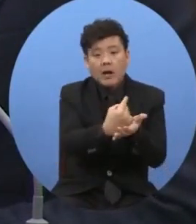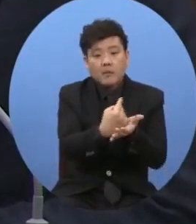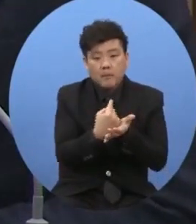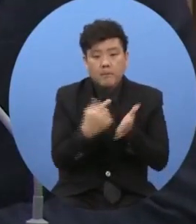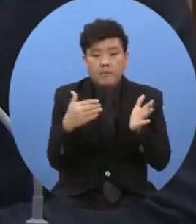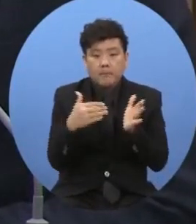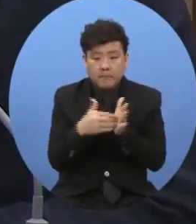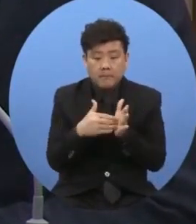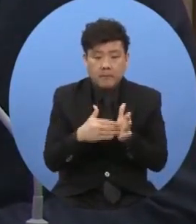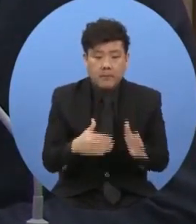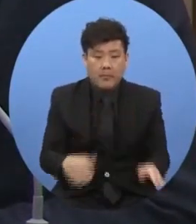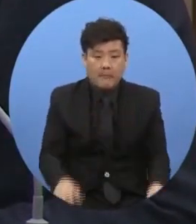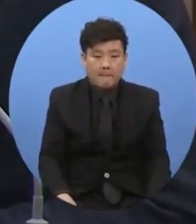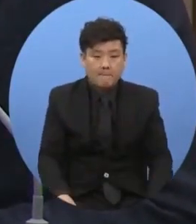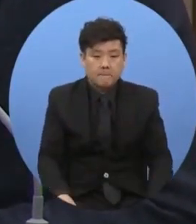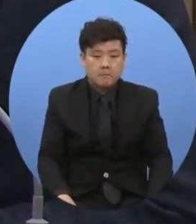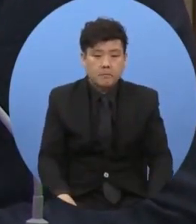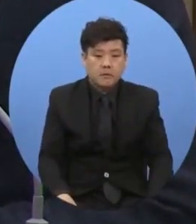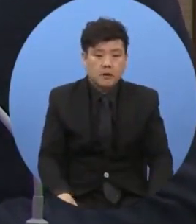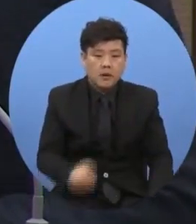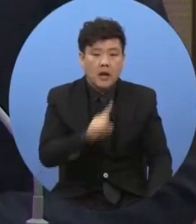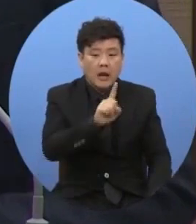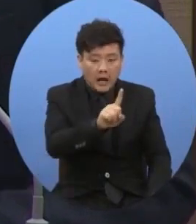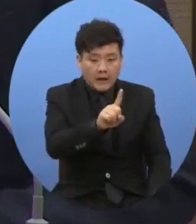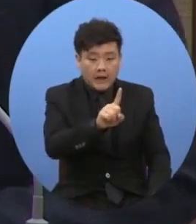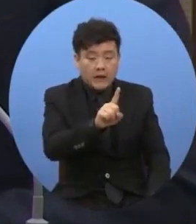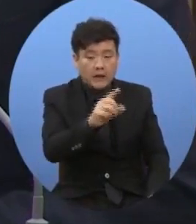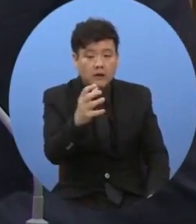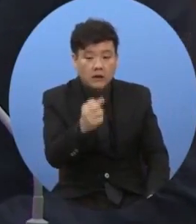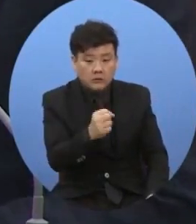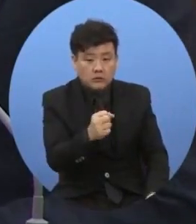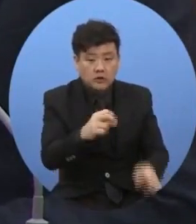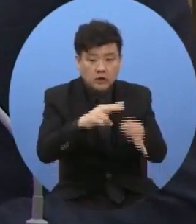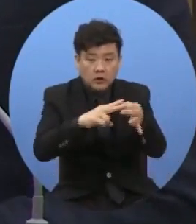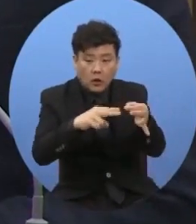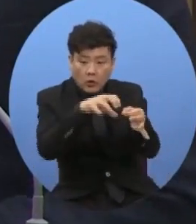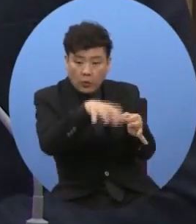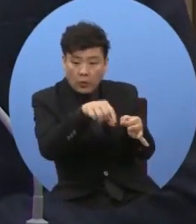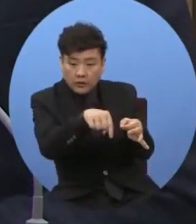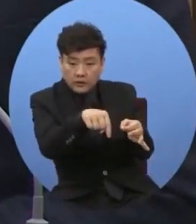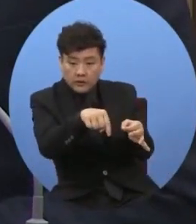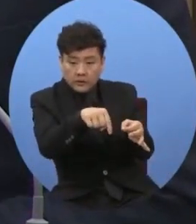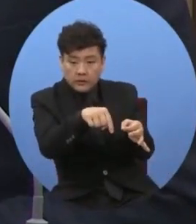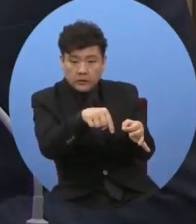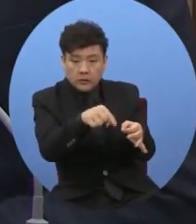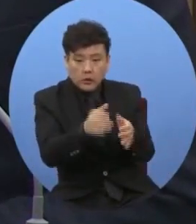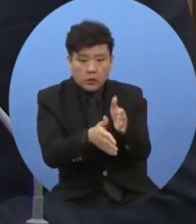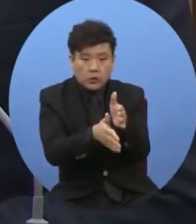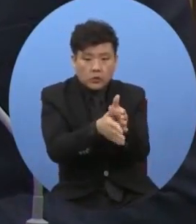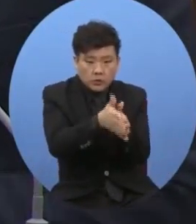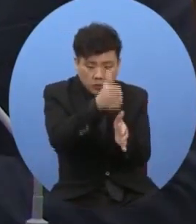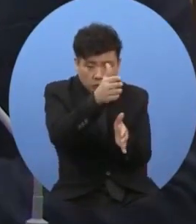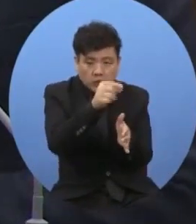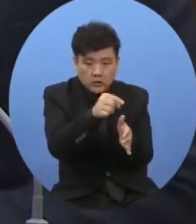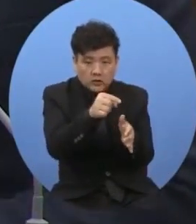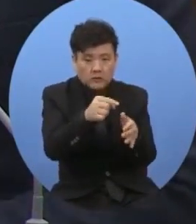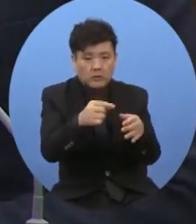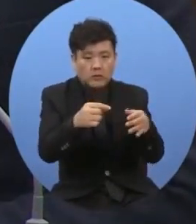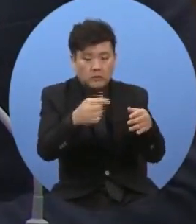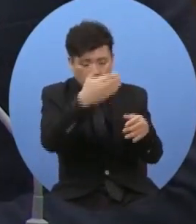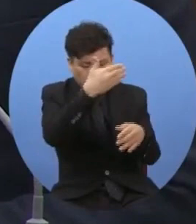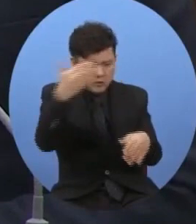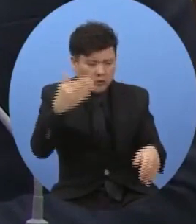네, 이제 그 하나의 플랫폼이에요. 뭐 이제 여의도에서 이제 여의도 도시 청년, 열치 청년 이런 말들이